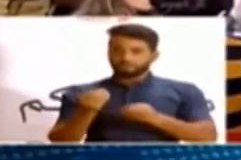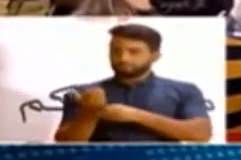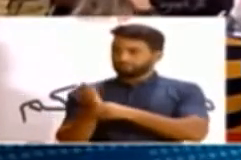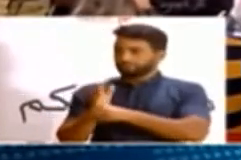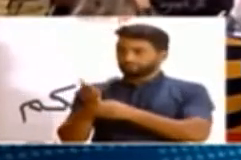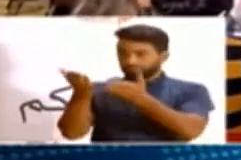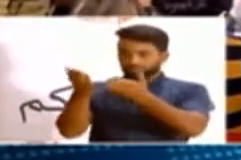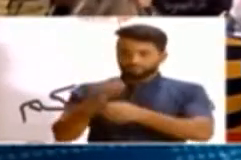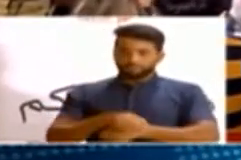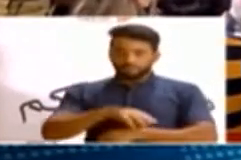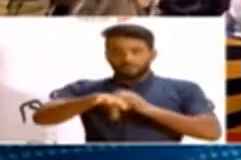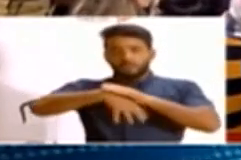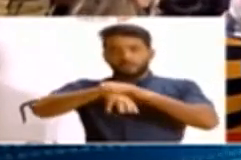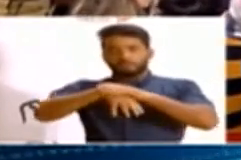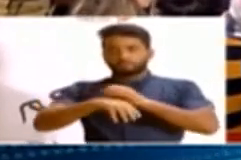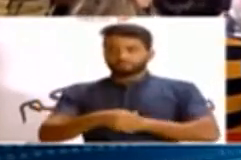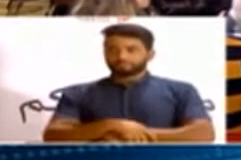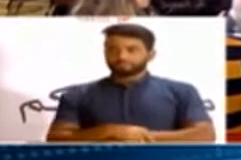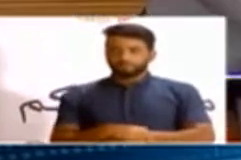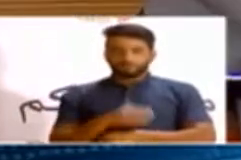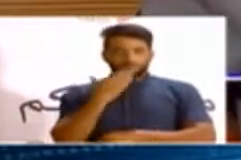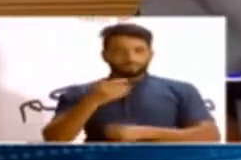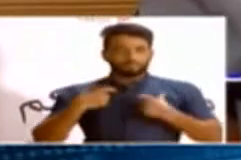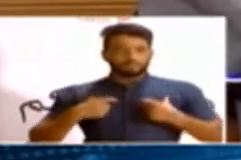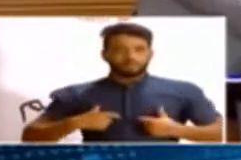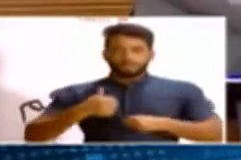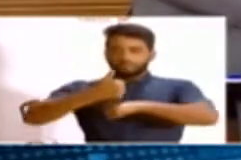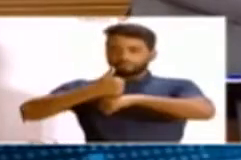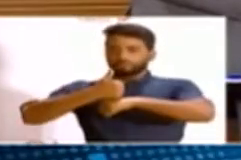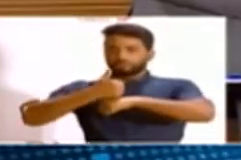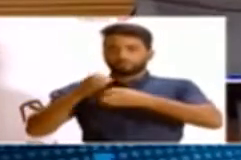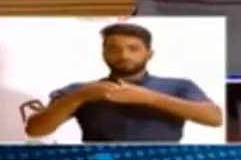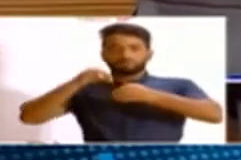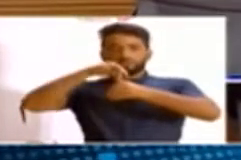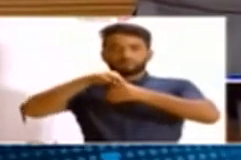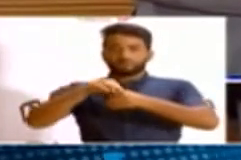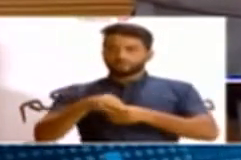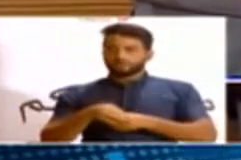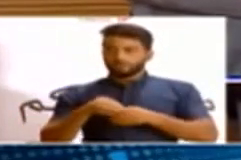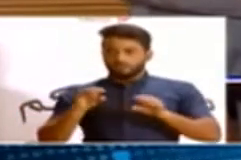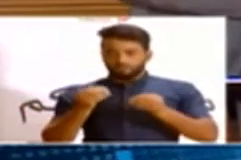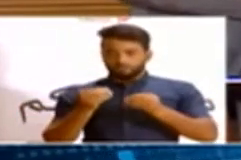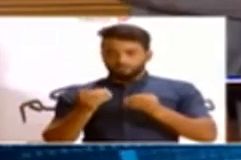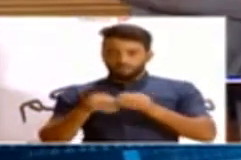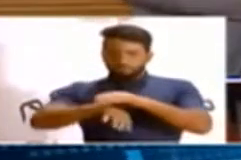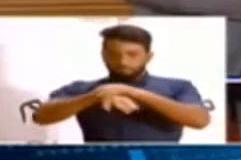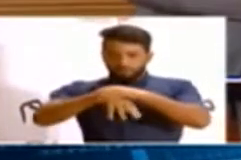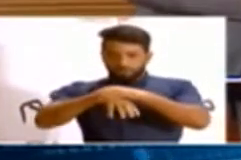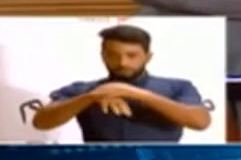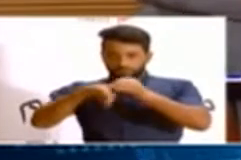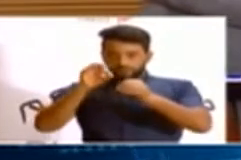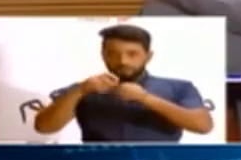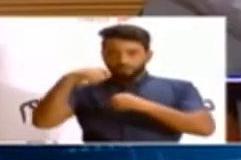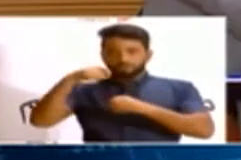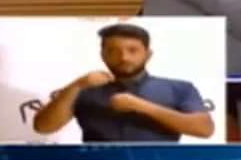في إمكانيات الدولة من أجل، لكن يعني الرجل تخلى عن صلاحياته بشكل مؤقت،